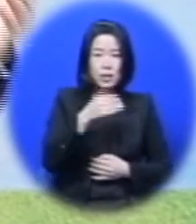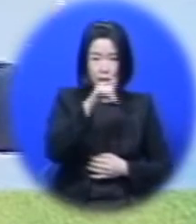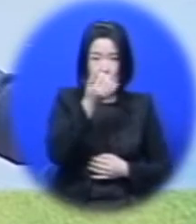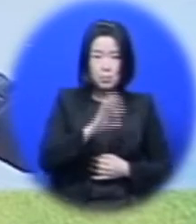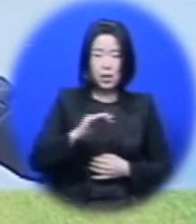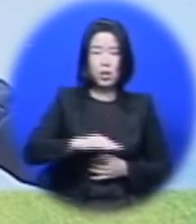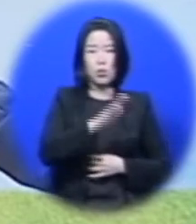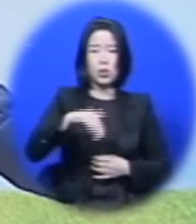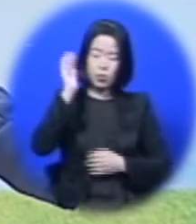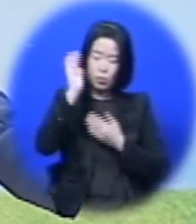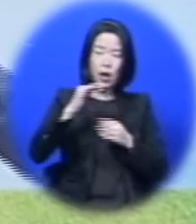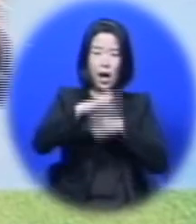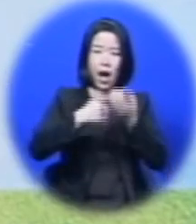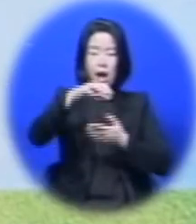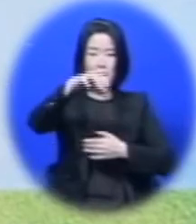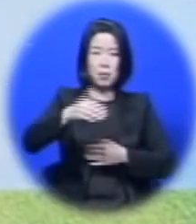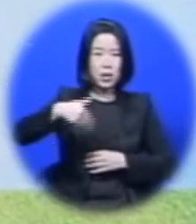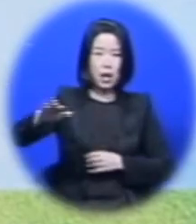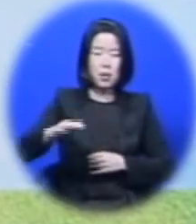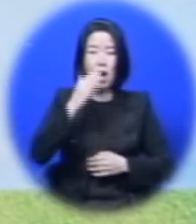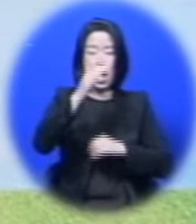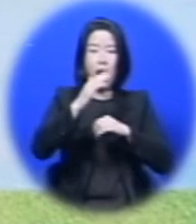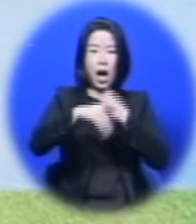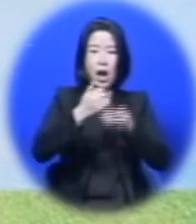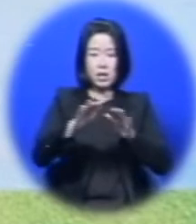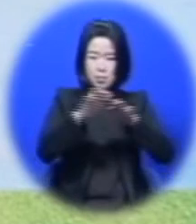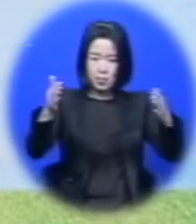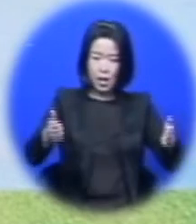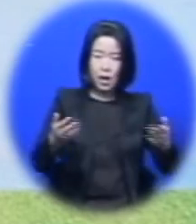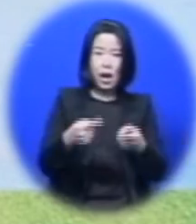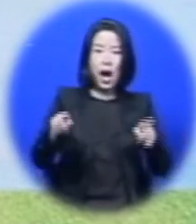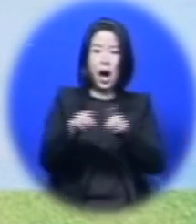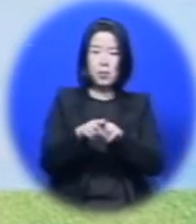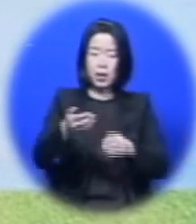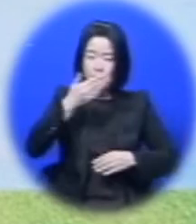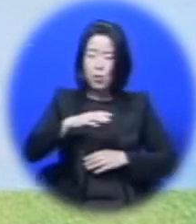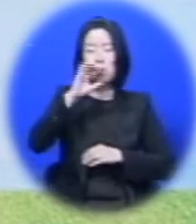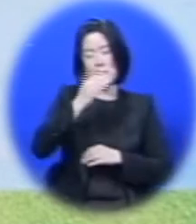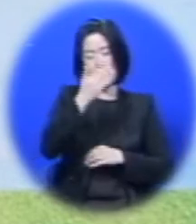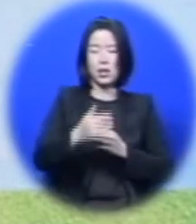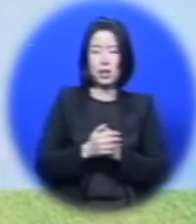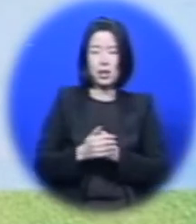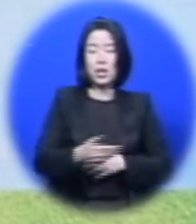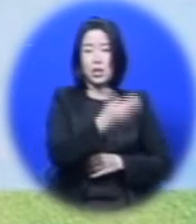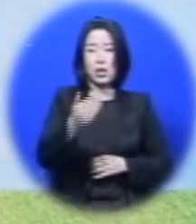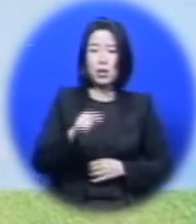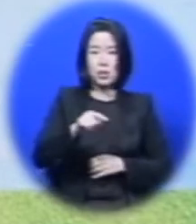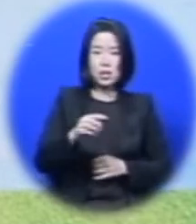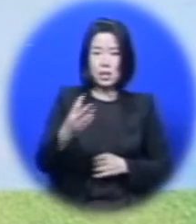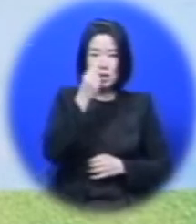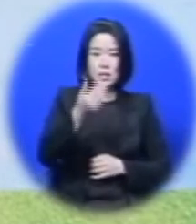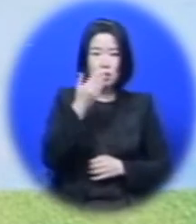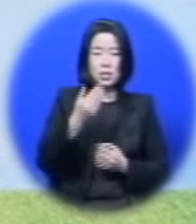가면 우리는 하나님의 식탁에서 하나님과 같이 먹고 마시게 될 것입니다. 오늘 여러분 이 성찬을 통하여